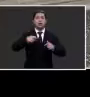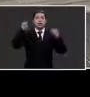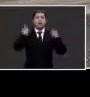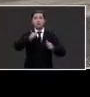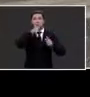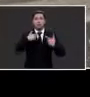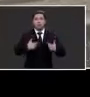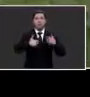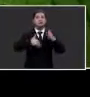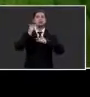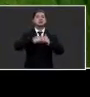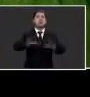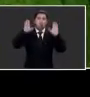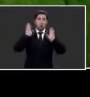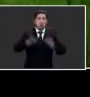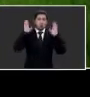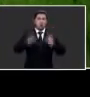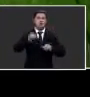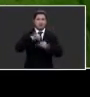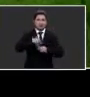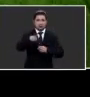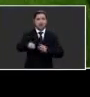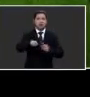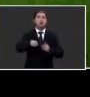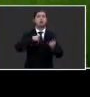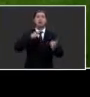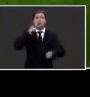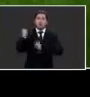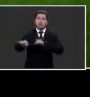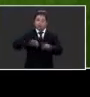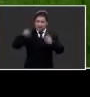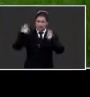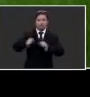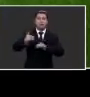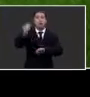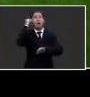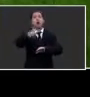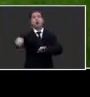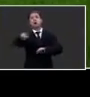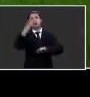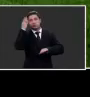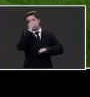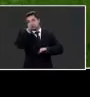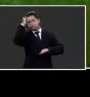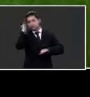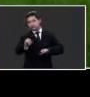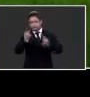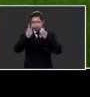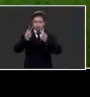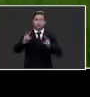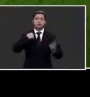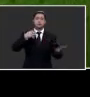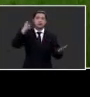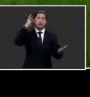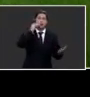barajların inşaatlarını durdurmak için yürütülen kampanyaların gerisindeki sinsi niyetleri daha